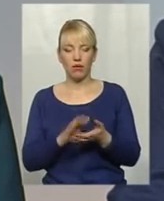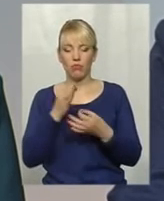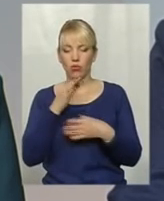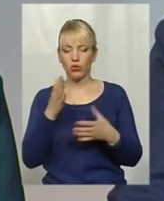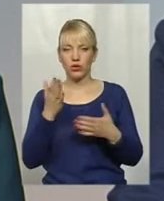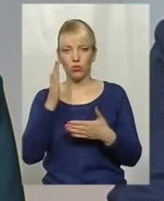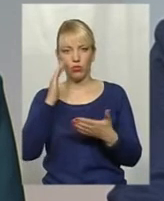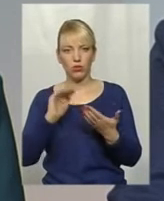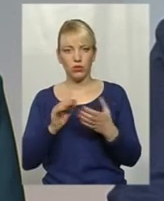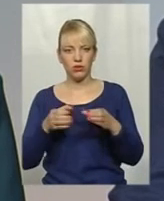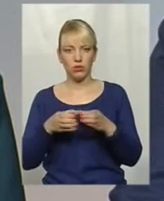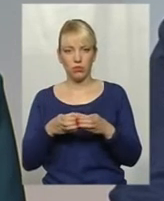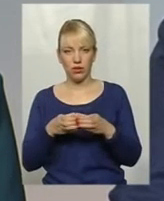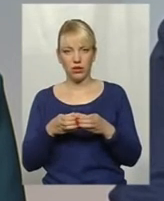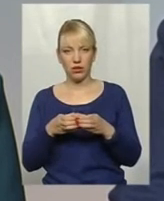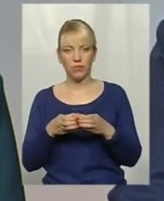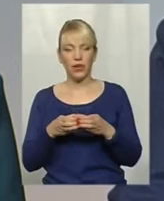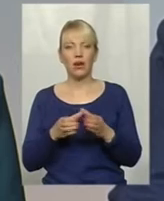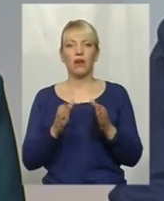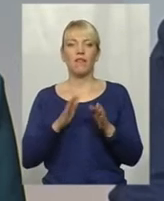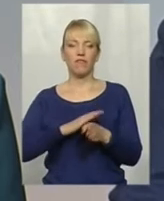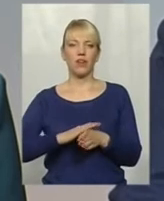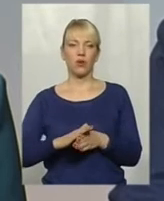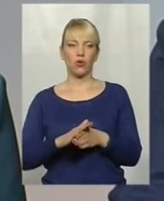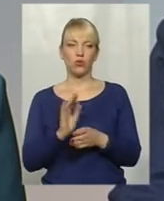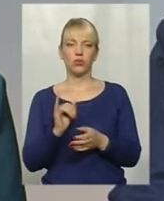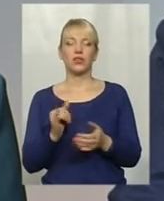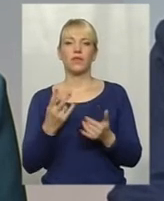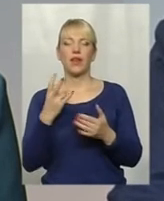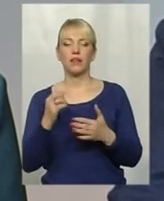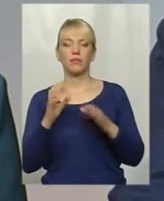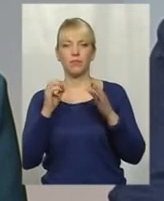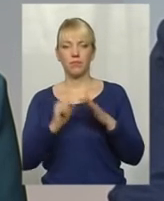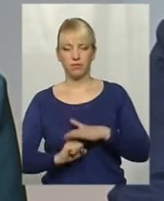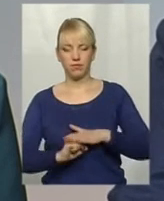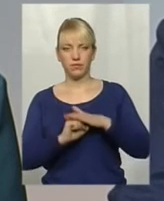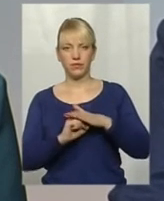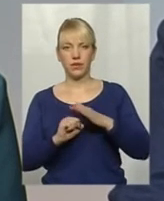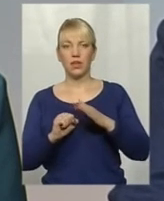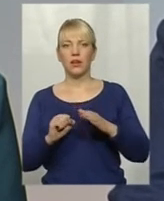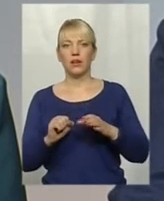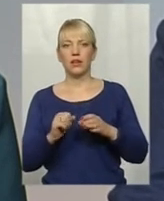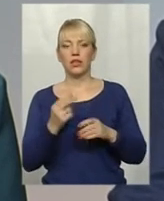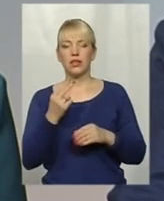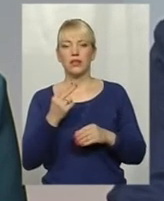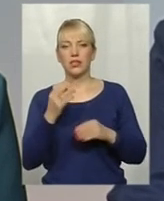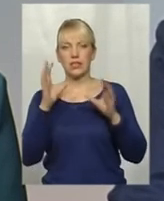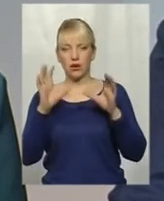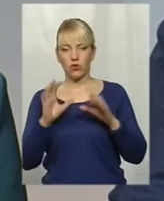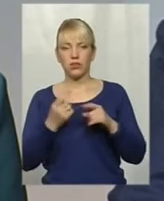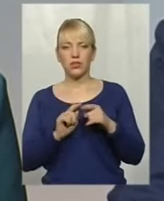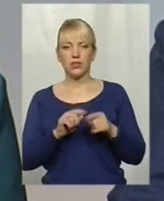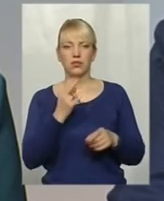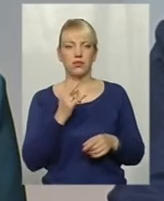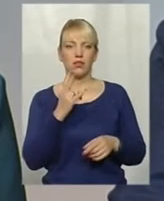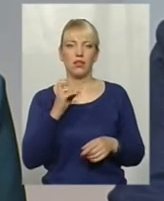громадської ради або політичної партії виконують тепер вже на законодавчій основі ЦНАПи по всіх районних центрах. Тому що в